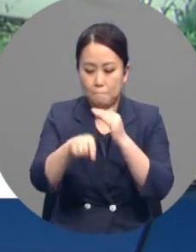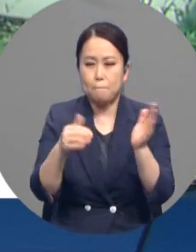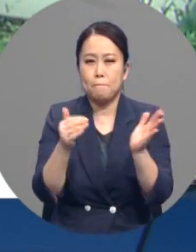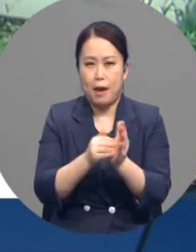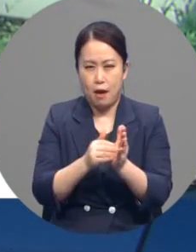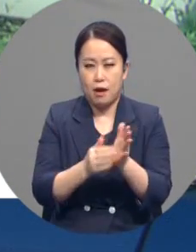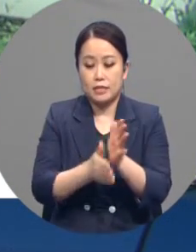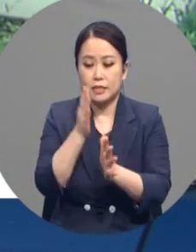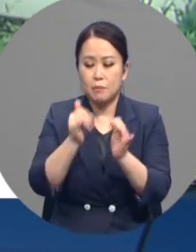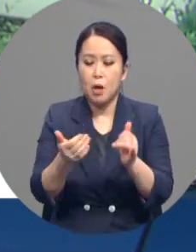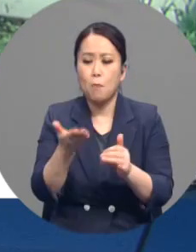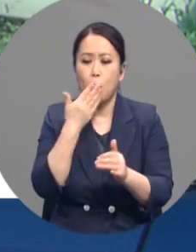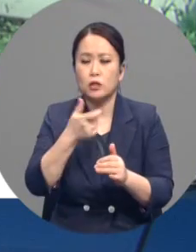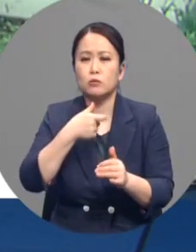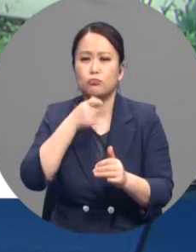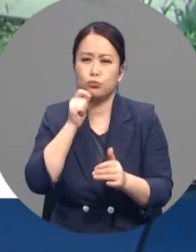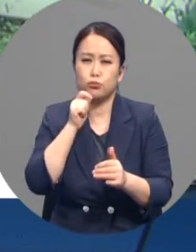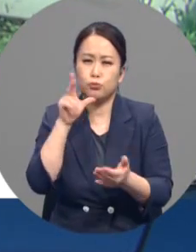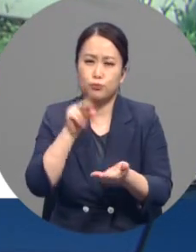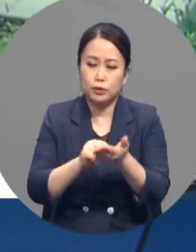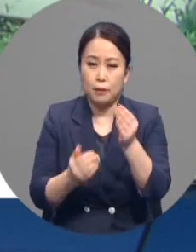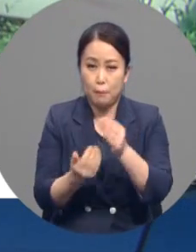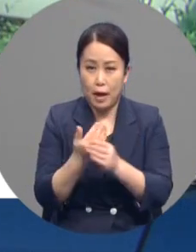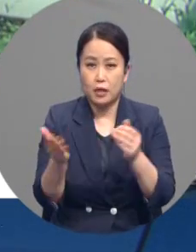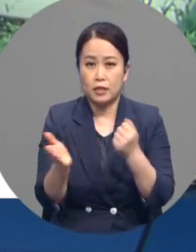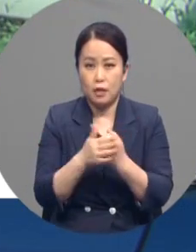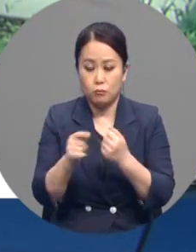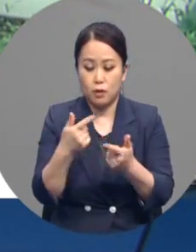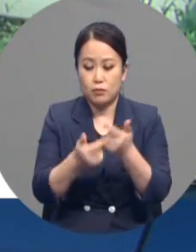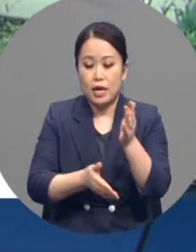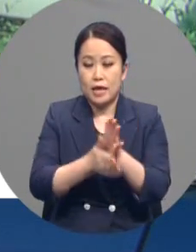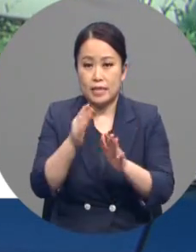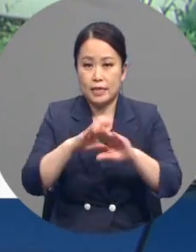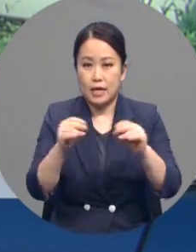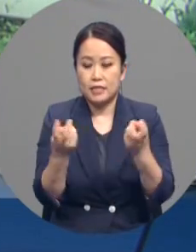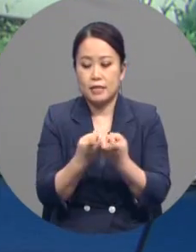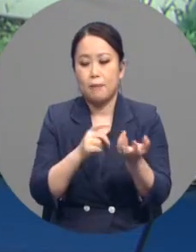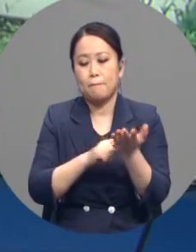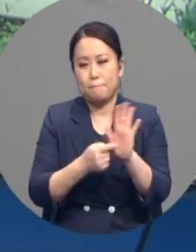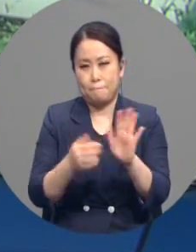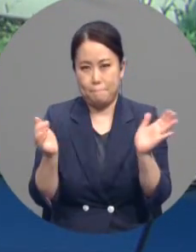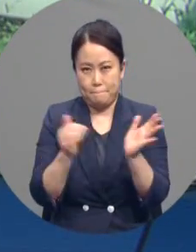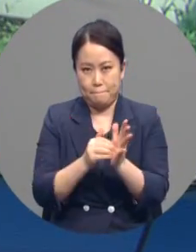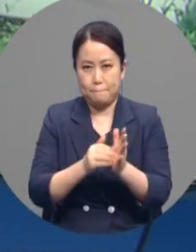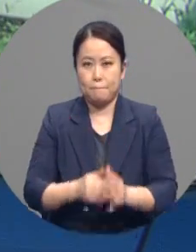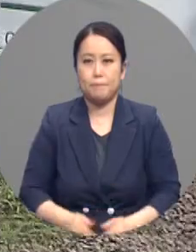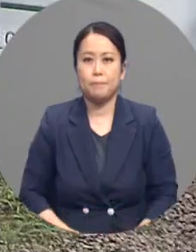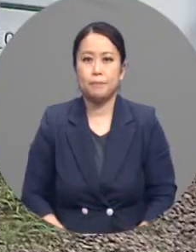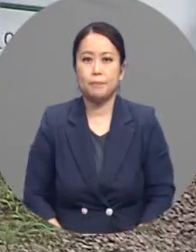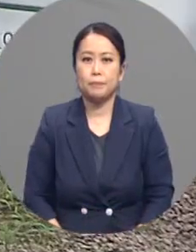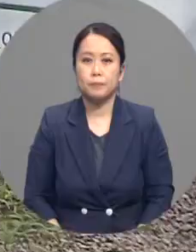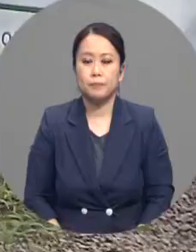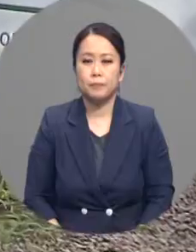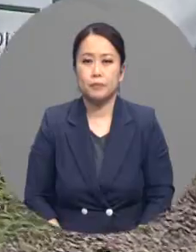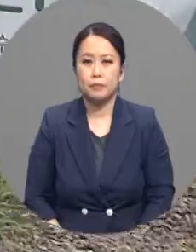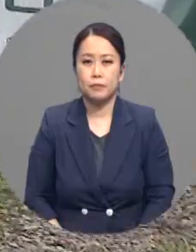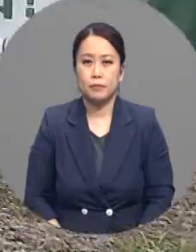걸리자 부산시는 기자회견을 열고 대책을 발표했습니다. 조민희 기자가 보도합니다.